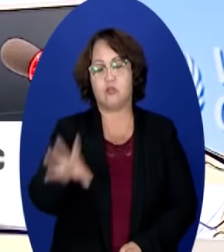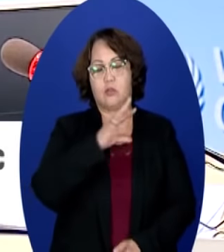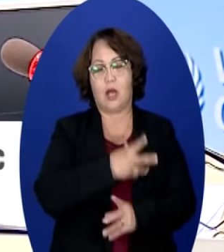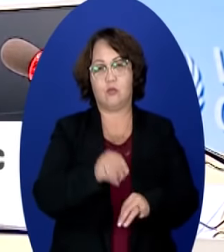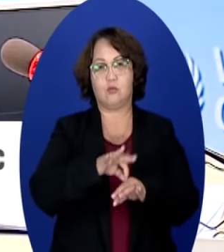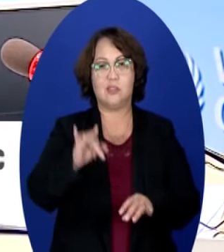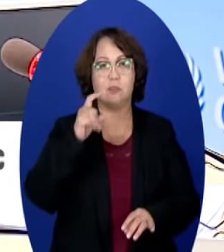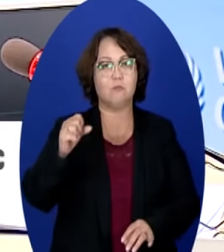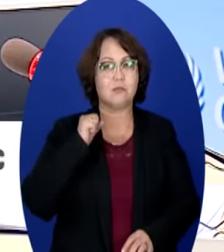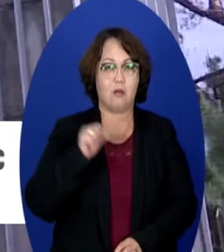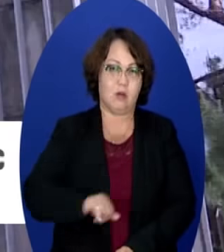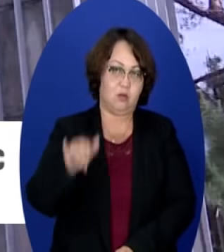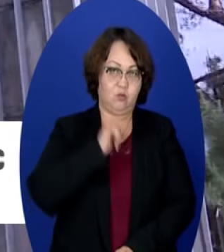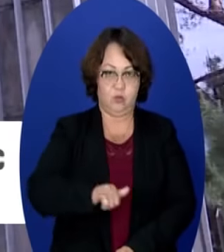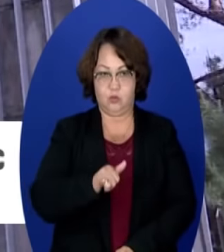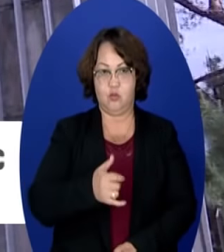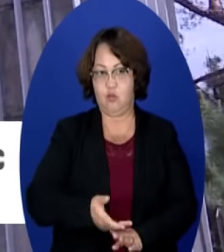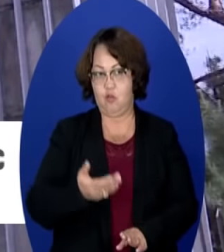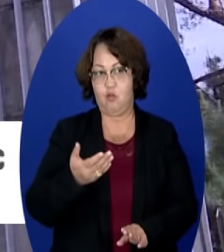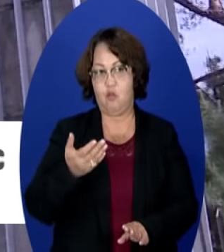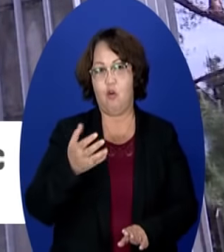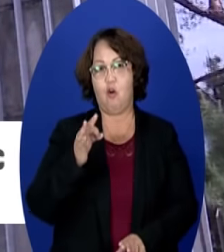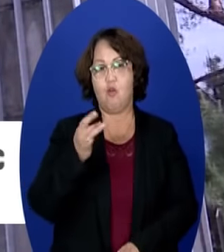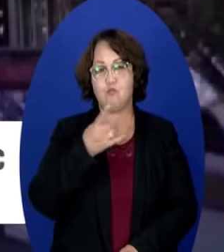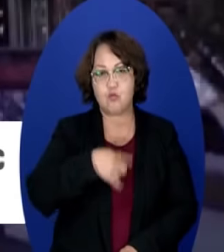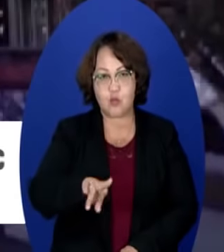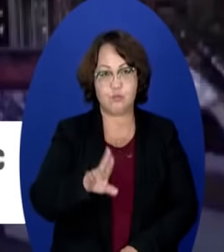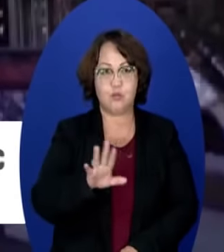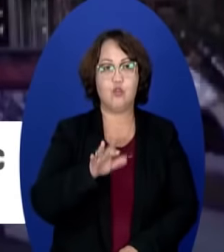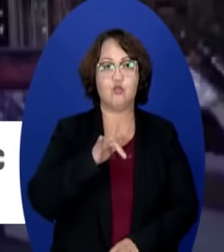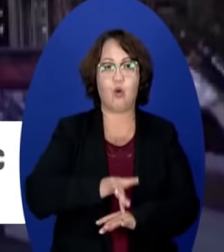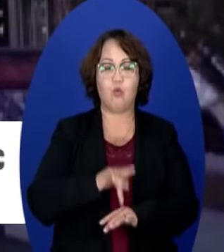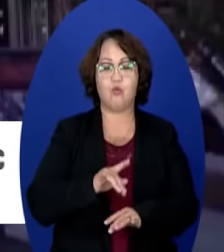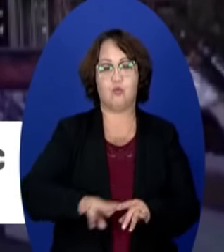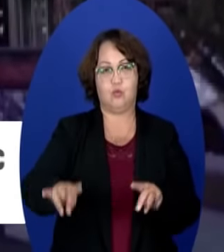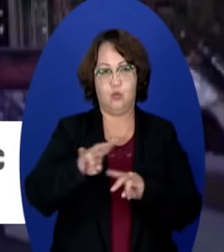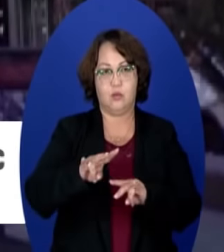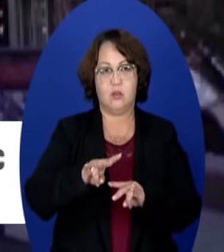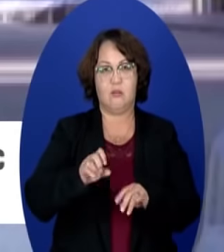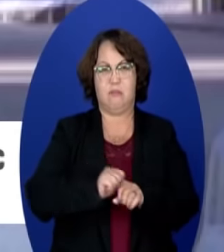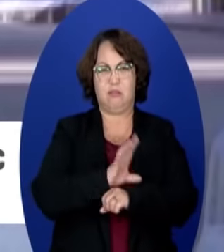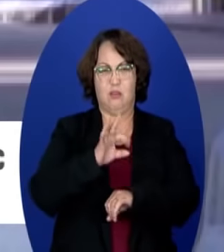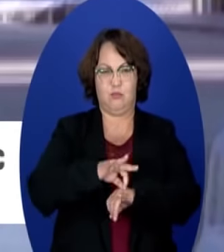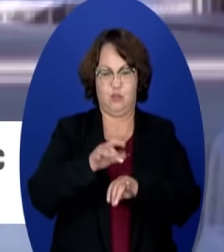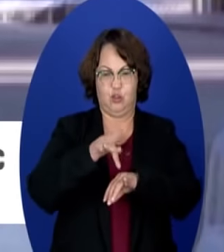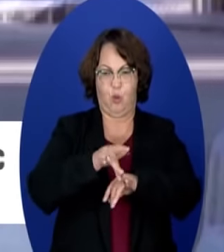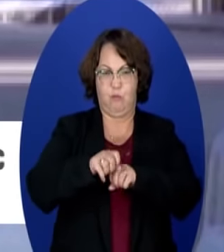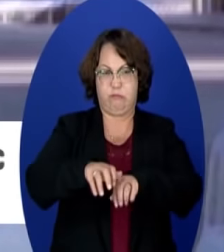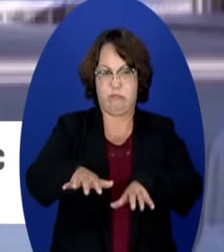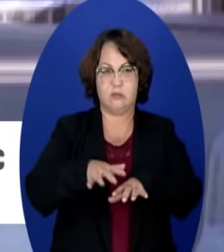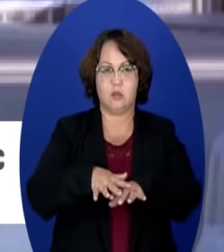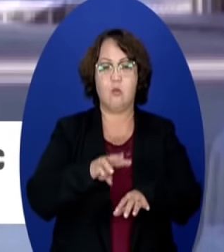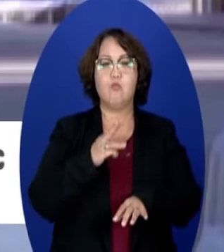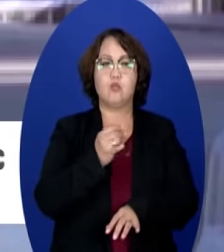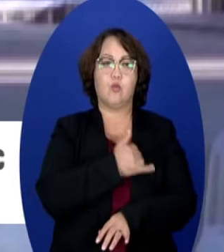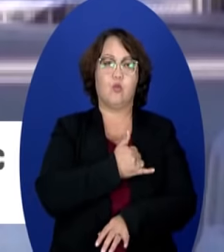ихээр тархаж байгаа Америкийн нэгэн улсад өмнөд бус за төв мужууд цар тахлын голомт болж байгааг мэдээлж байна. За, мужийн одоо захирагчдын